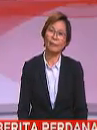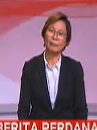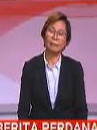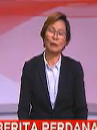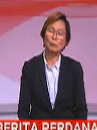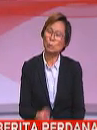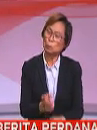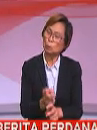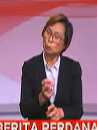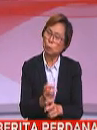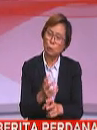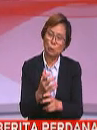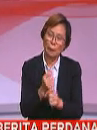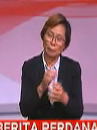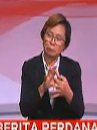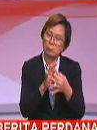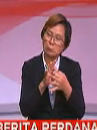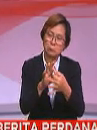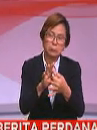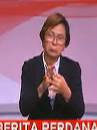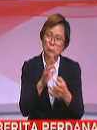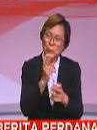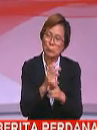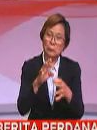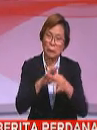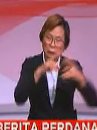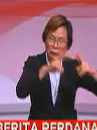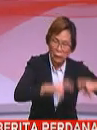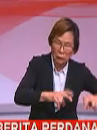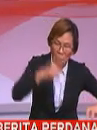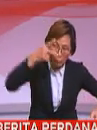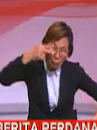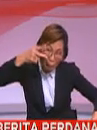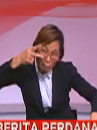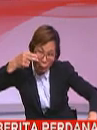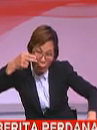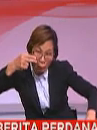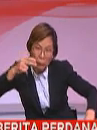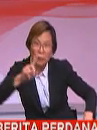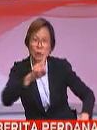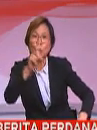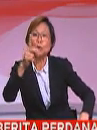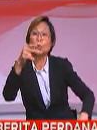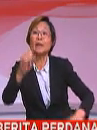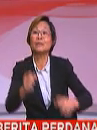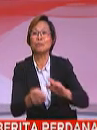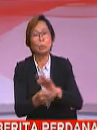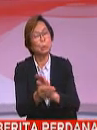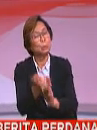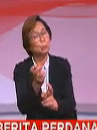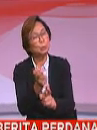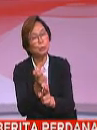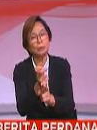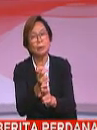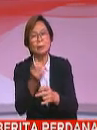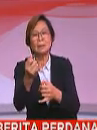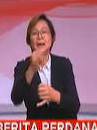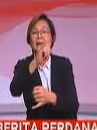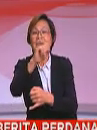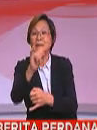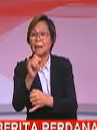bukan mudah untuk mendapat kerjasama berhubung siasatan dan risikan bagi sesuatu kes rasuah namun jabatan